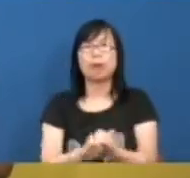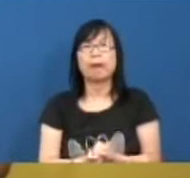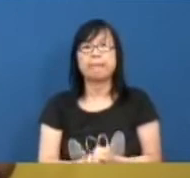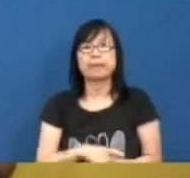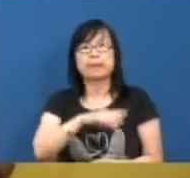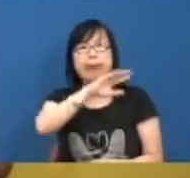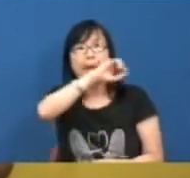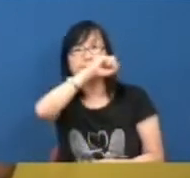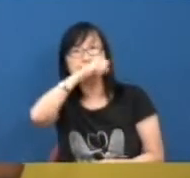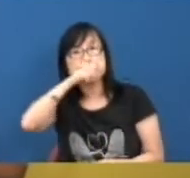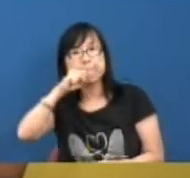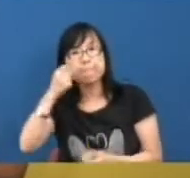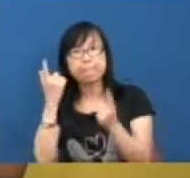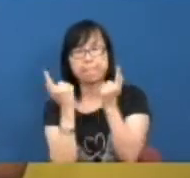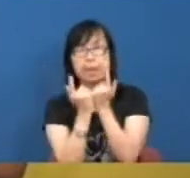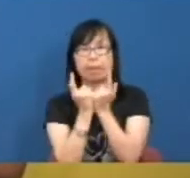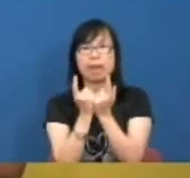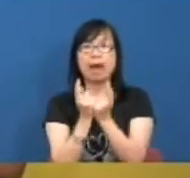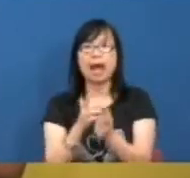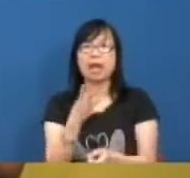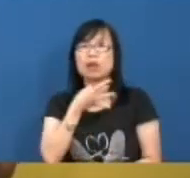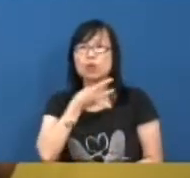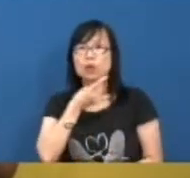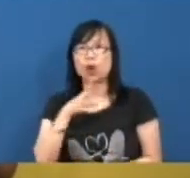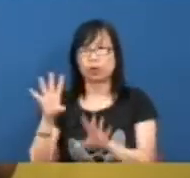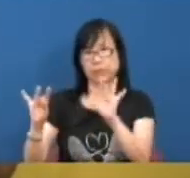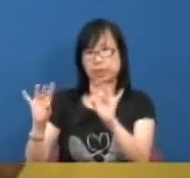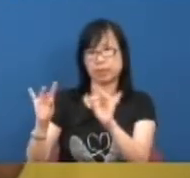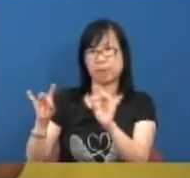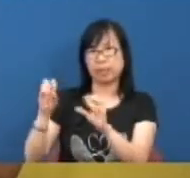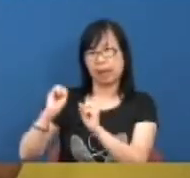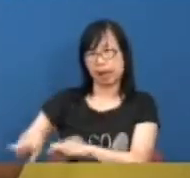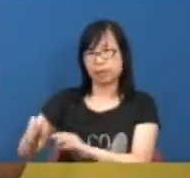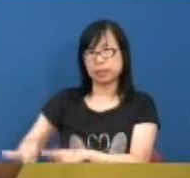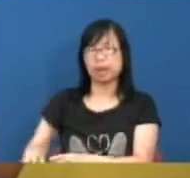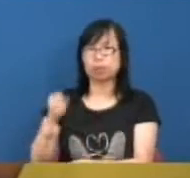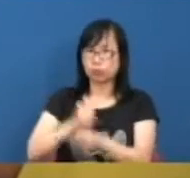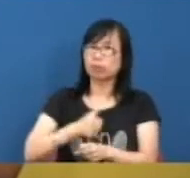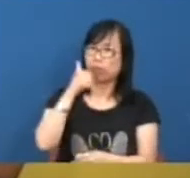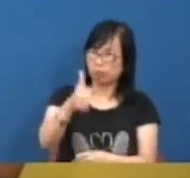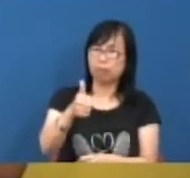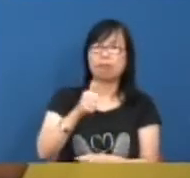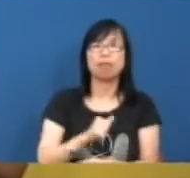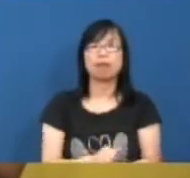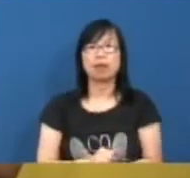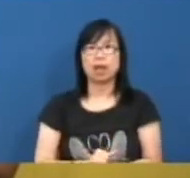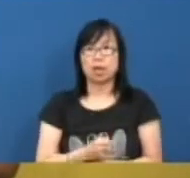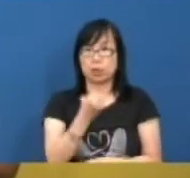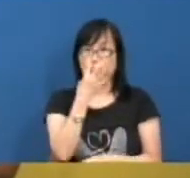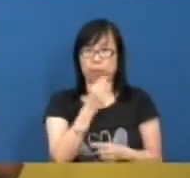台北喺呢個乾濕垃圾，即係喺廚餘嗰分類嗰度做得咁好。咁而即係民眾啊，或